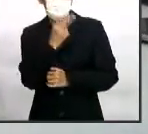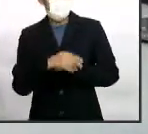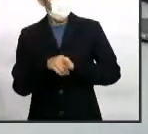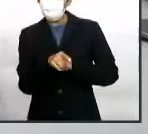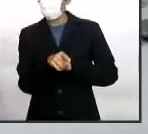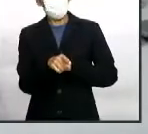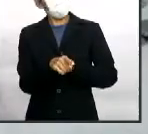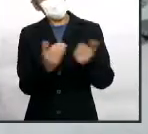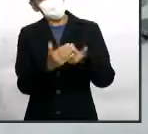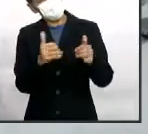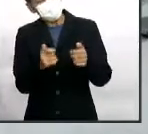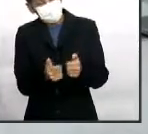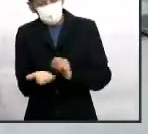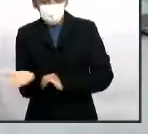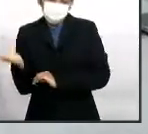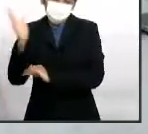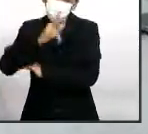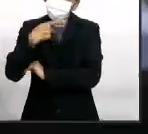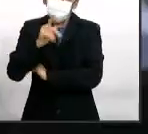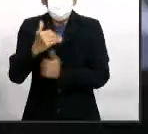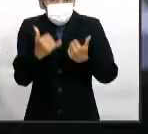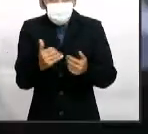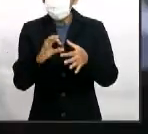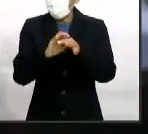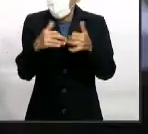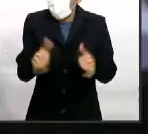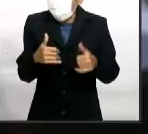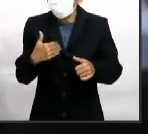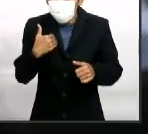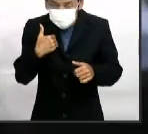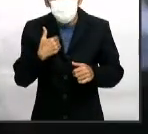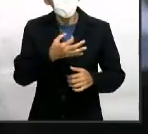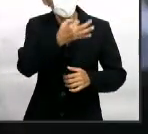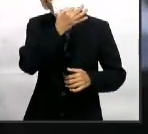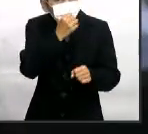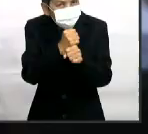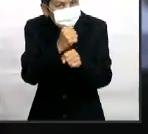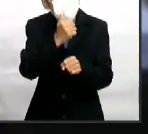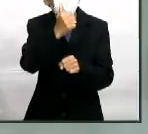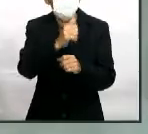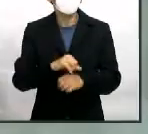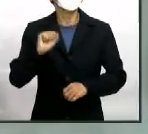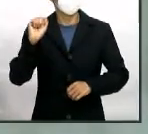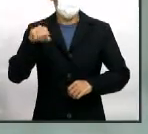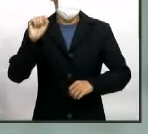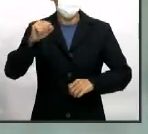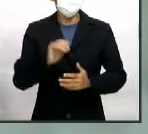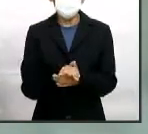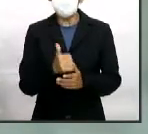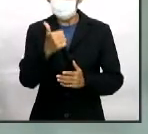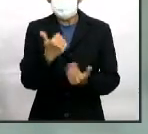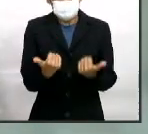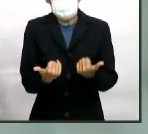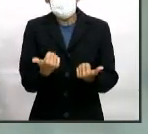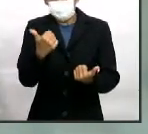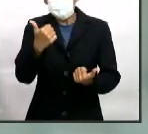างก็อาจจะบอกว่าเล่นเกมอะไรทั้งวันมันไม่ได้มีประโยชน์ใช่ไหมแต่ทุกวันนี้การเล่นเกมก็อาจจะสร้างอาชีพสร้างรายได้ให้แล้ว ครับผมอันนั้นคือเป็นข้อดีของปัจ